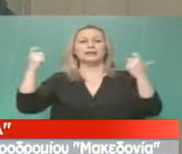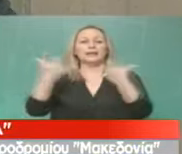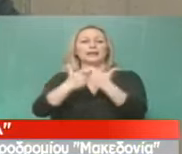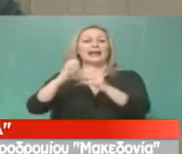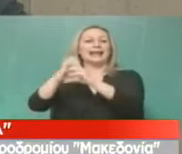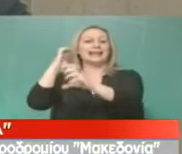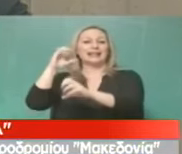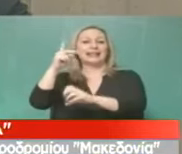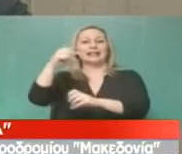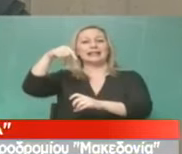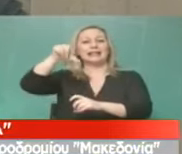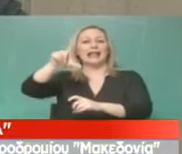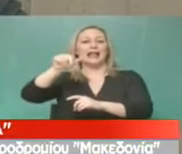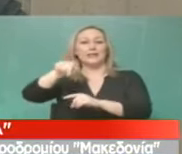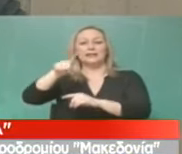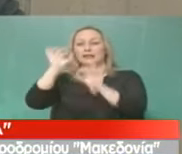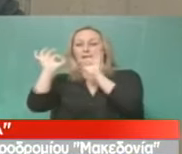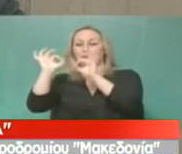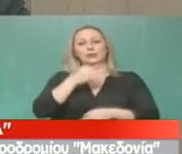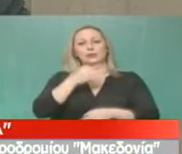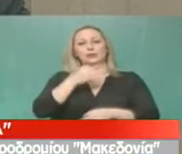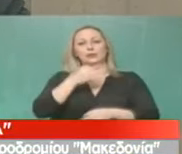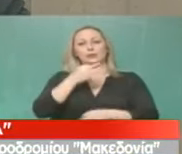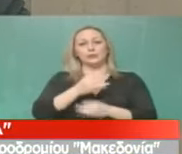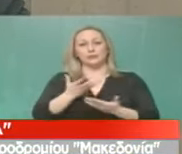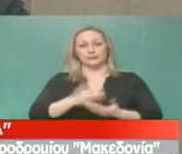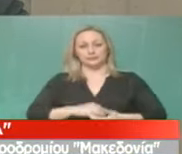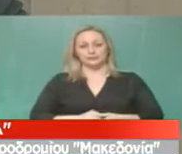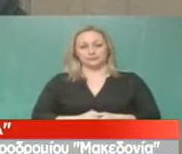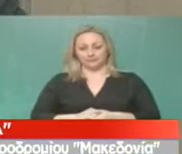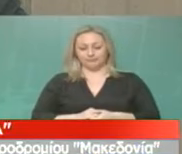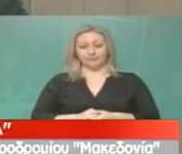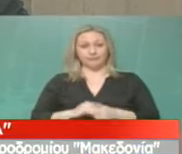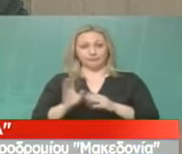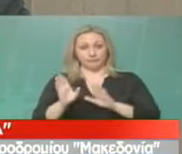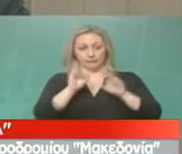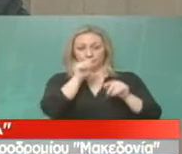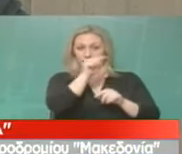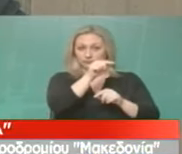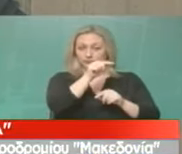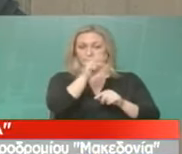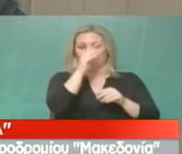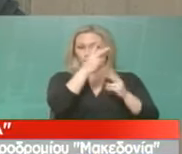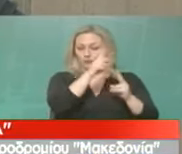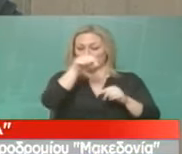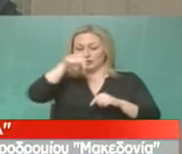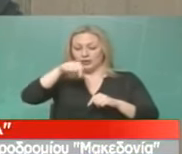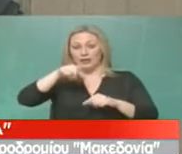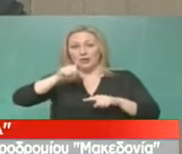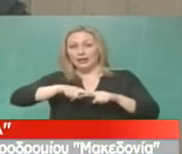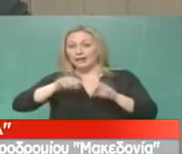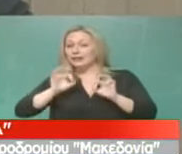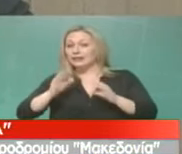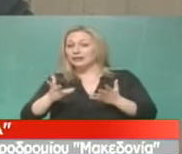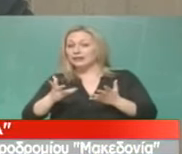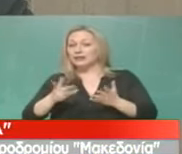να μετονομαστεί και σε Νίκος Γκάλης, θεωρείτε ότι βοηθά τη διαπραγμάτευση σε αυτή τη φάση? Τι θα πει βοηθάει τη διαπραγμάτευση,